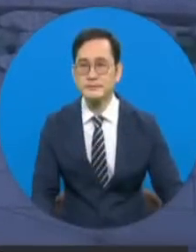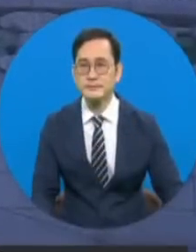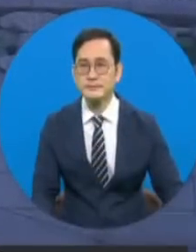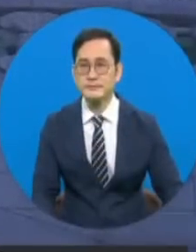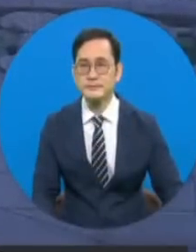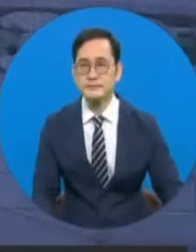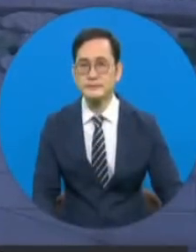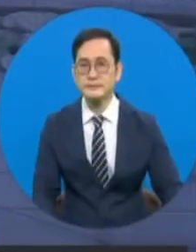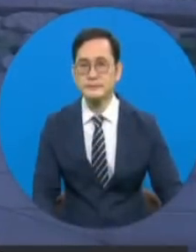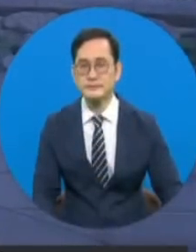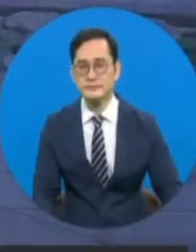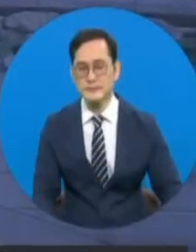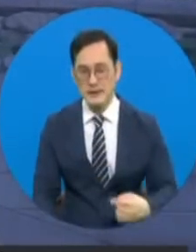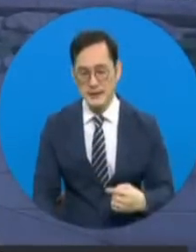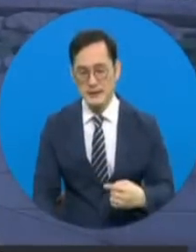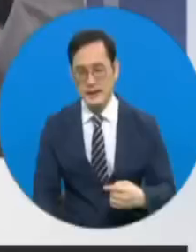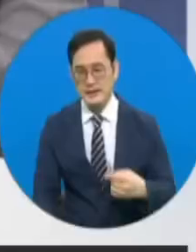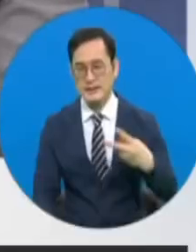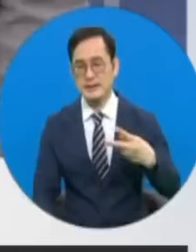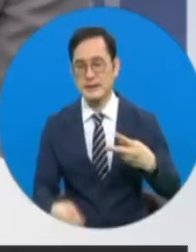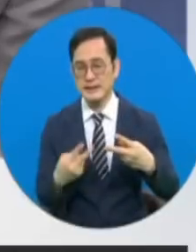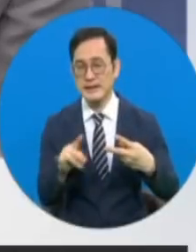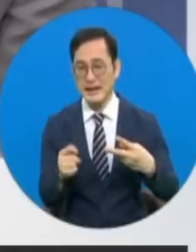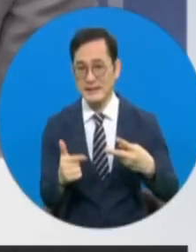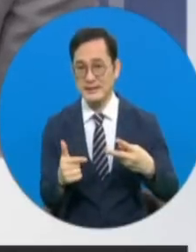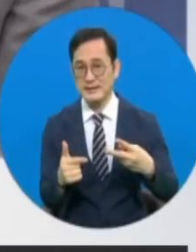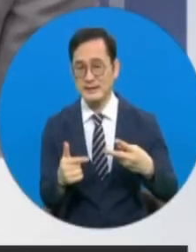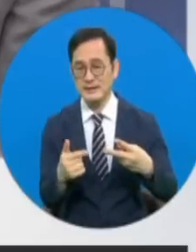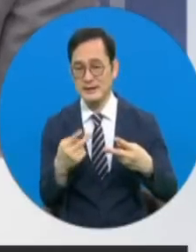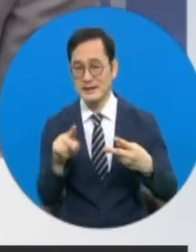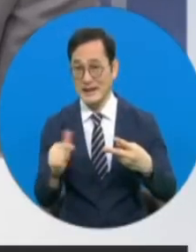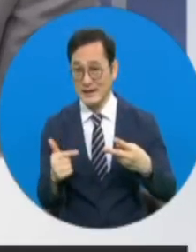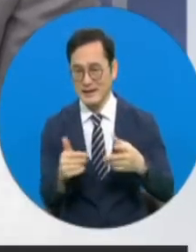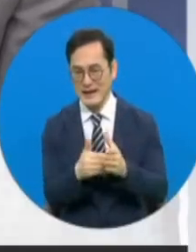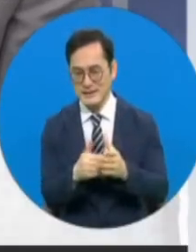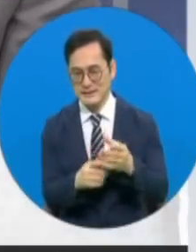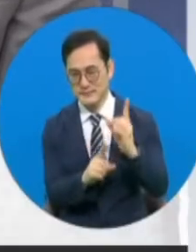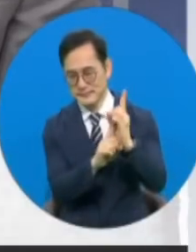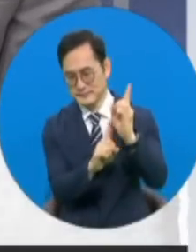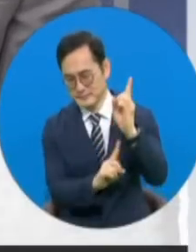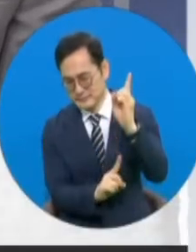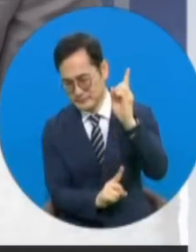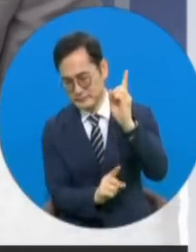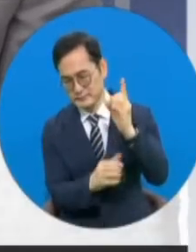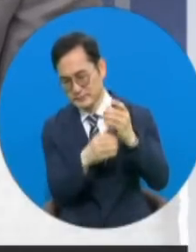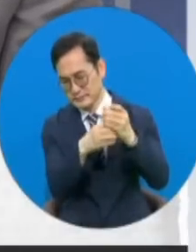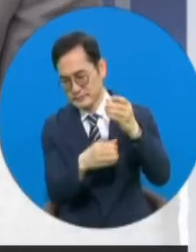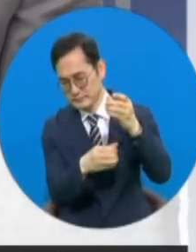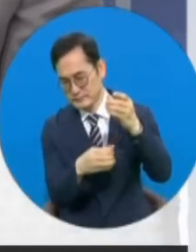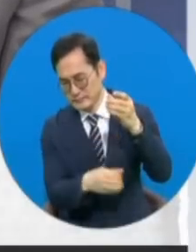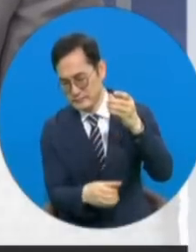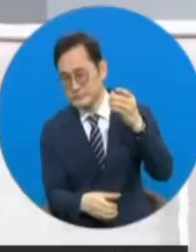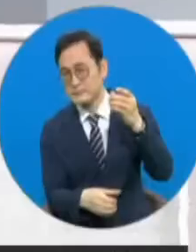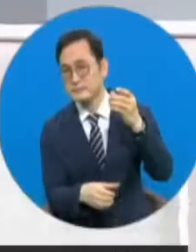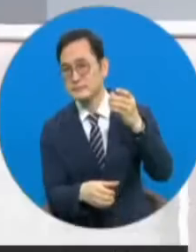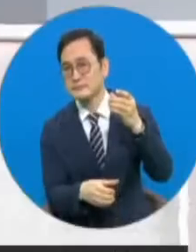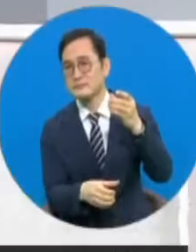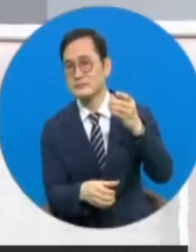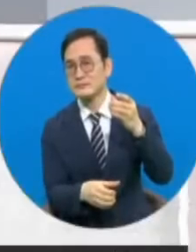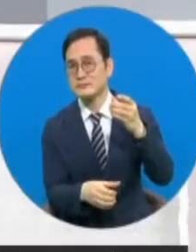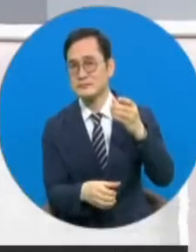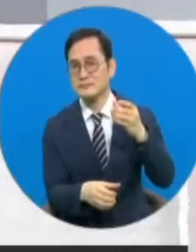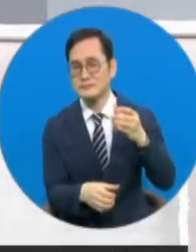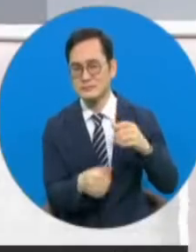이단 추진체 전체를 다 인양할 수 있겠죠 우리 해군이 이미 여러 번 지금 그 75m의 바다인데요